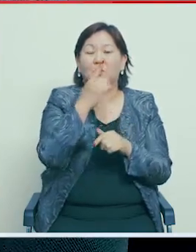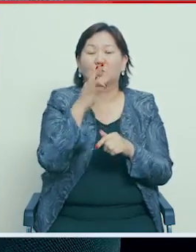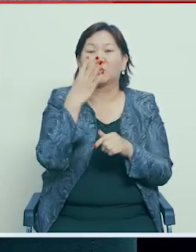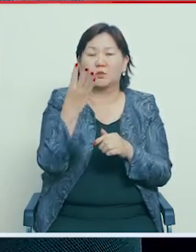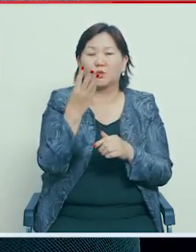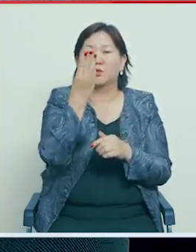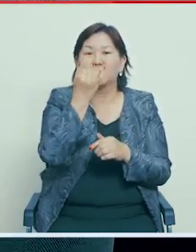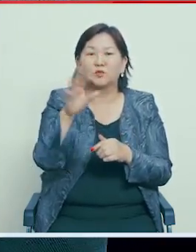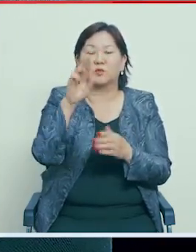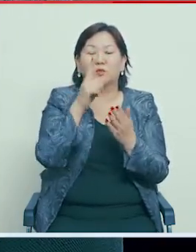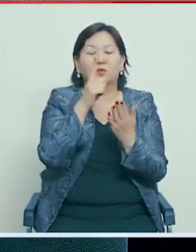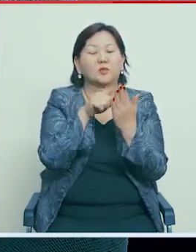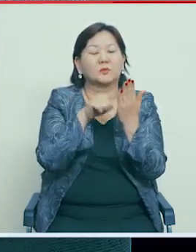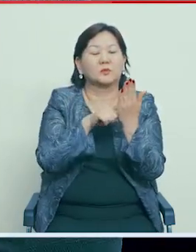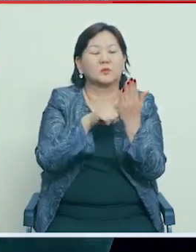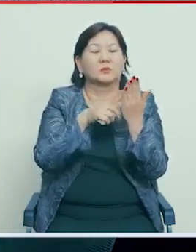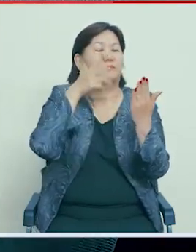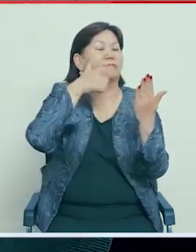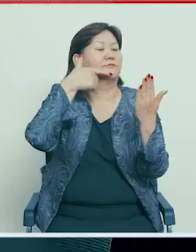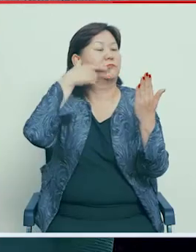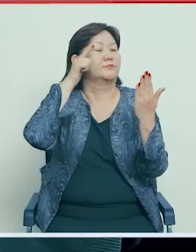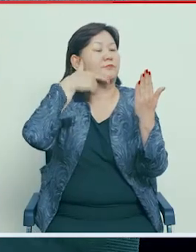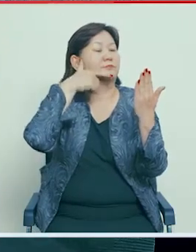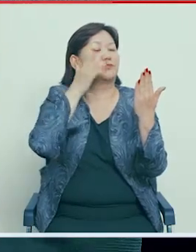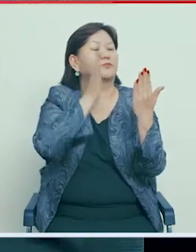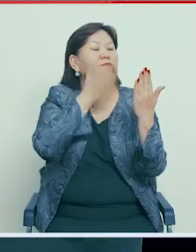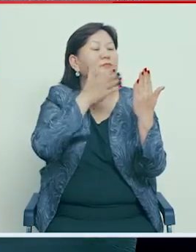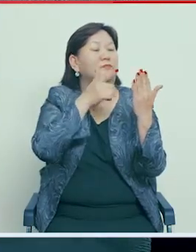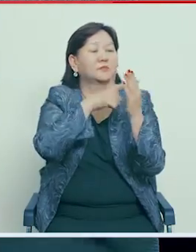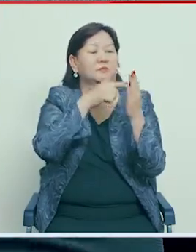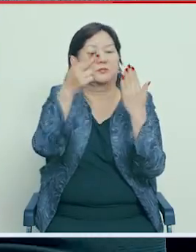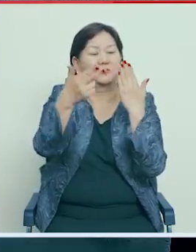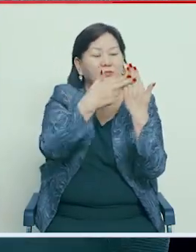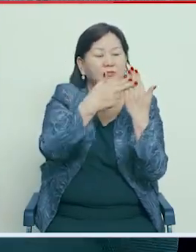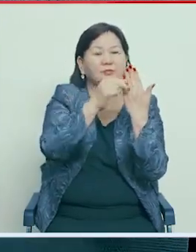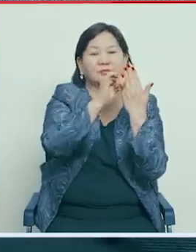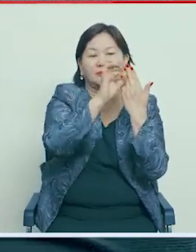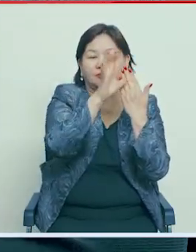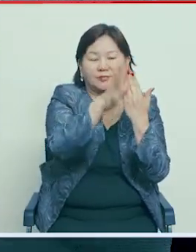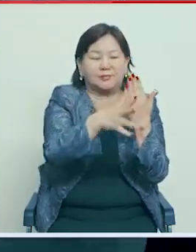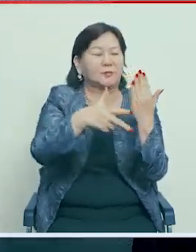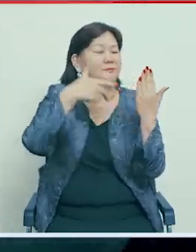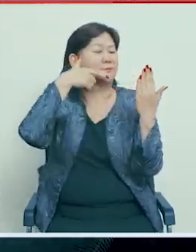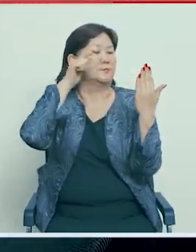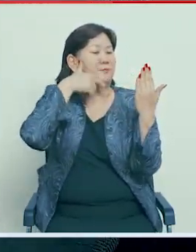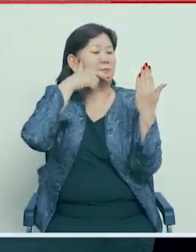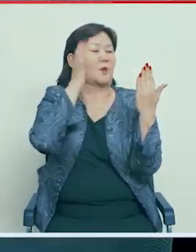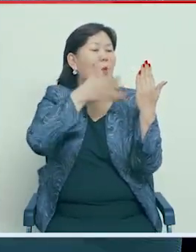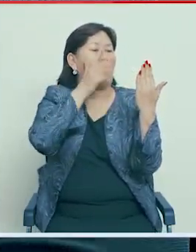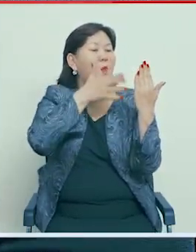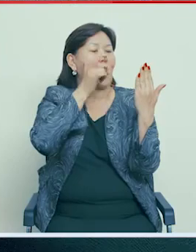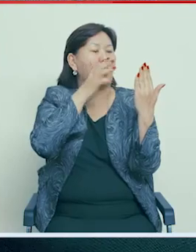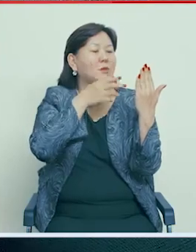104 лөө шууд ингээл залгаад дүрсээр ингээ ярина. Би уцаа бүртгүүлсэн миний хаяг өмнөд байгаа. Тэрлүү би залгаа шууд тохоогоор